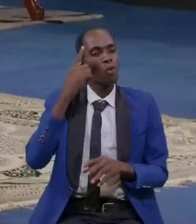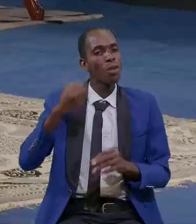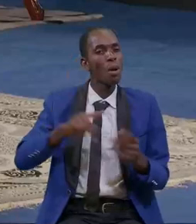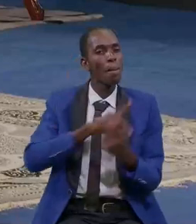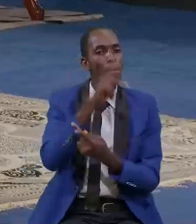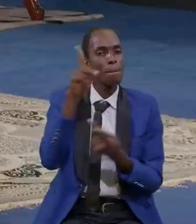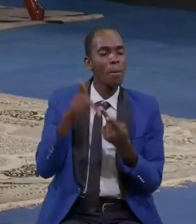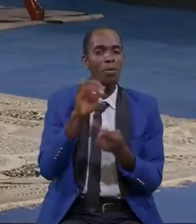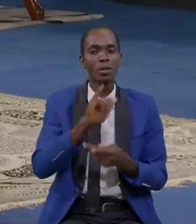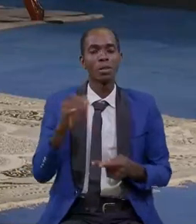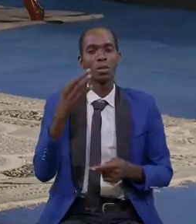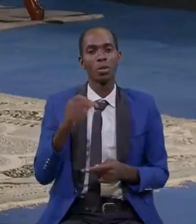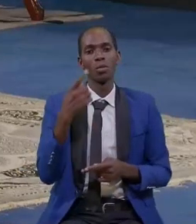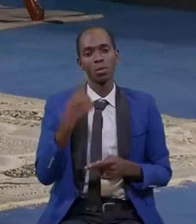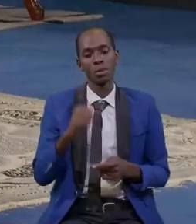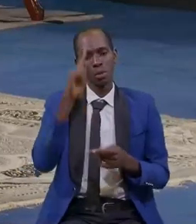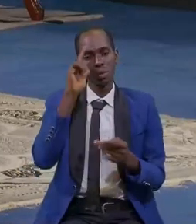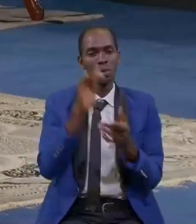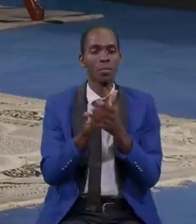prophète est censé perfectionner.